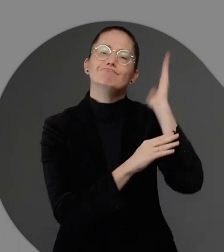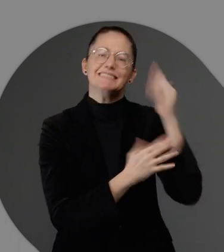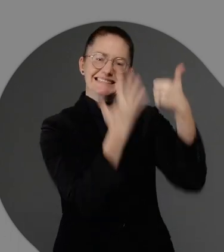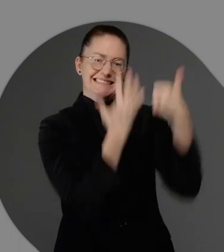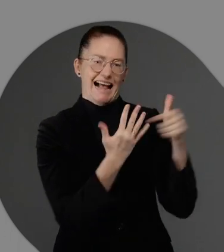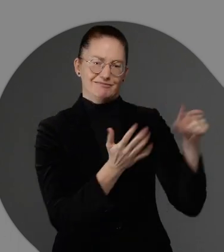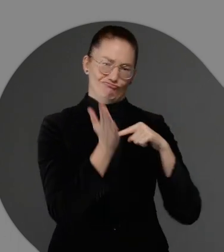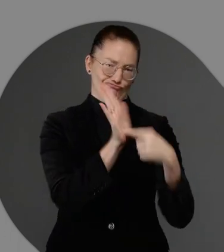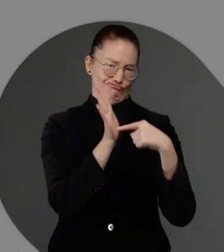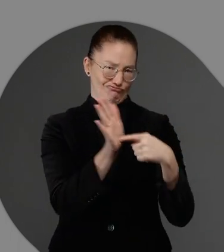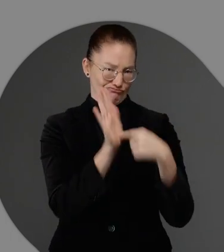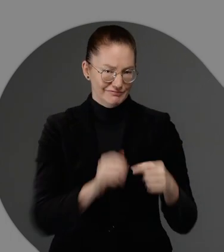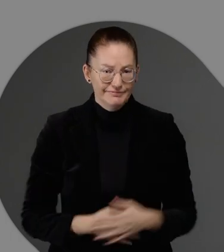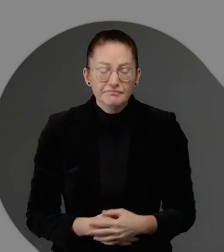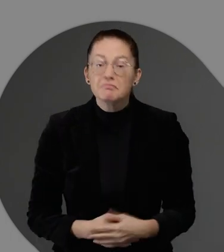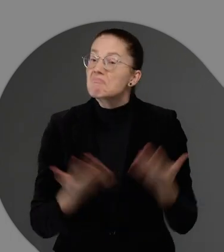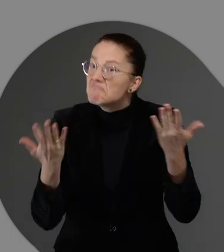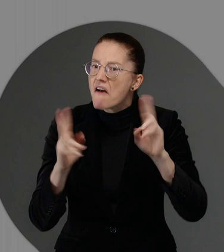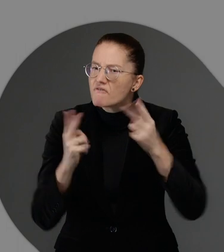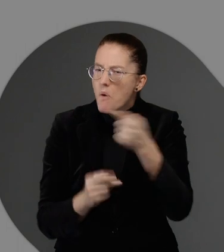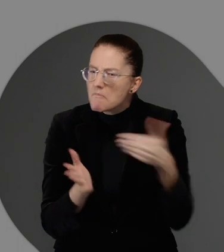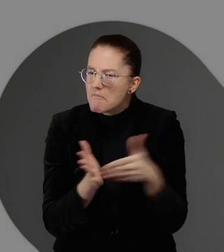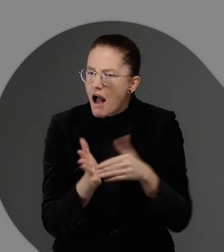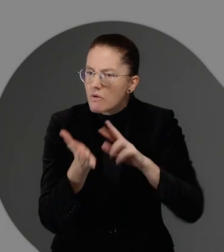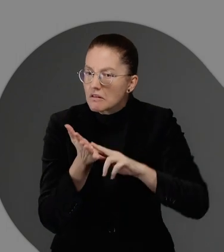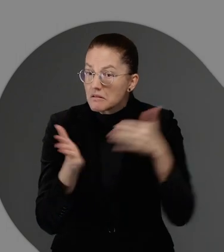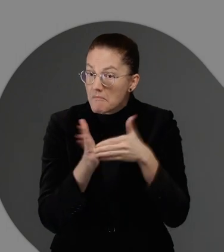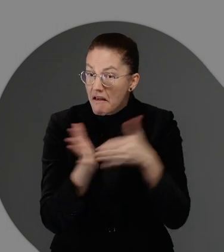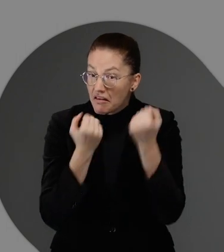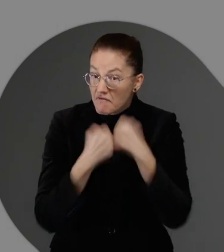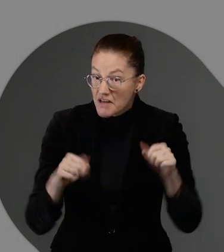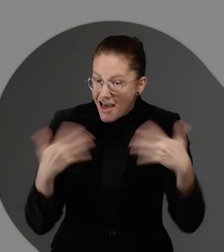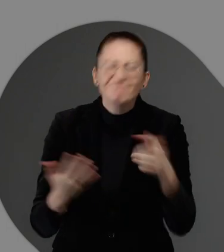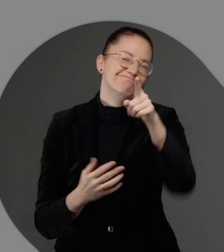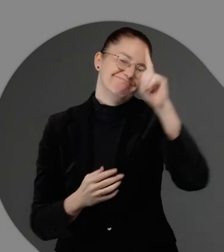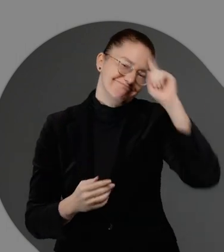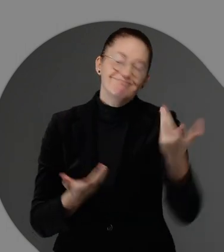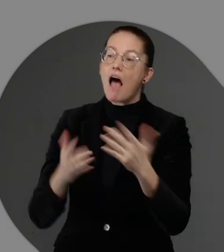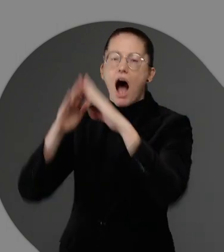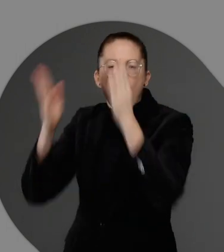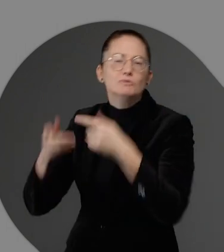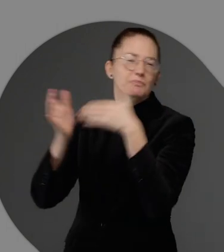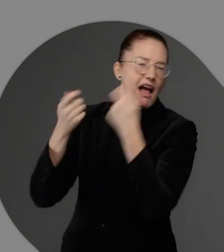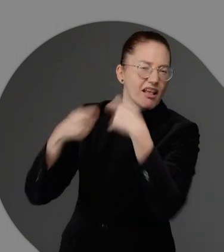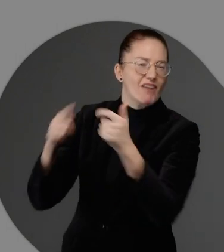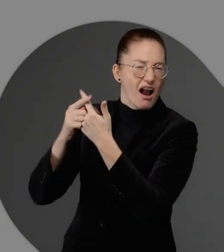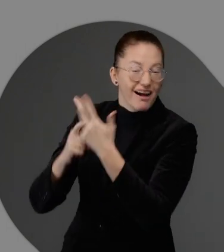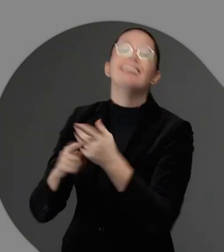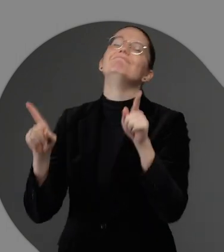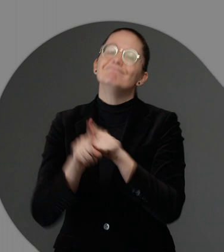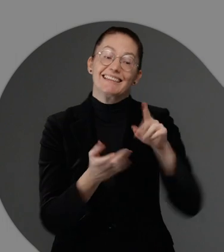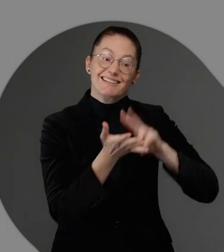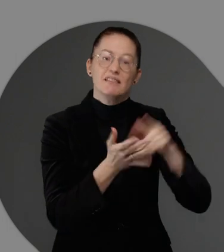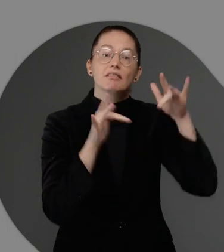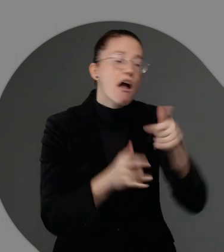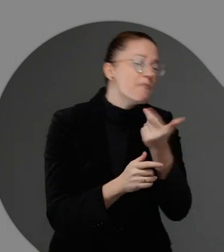vorgestellt. Und warum benötigen wir digitale Barrierefreiheit? Ähnlich wie Gebäude sind auch digitale Inhalte nicht für